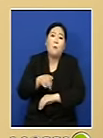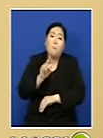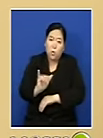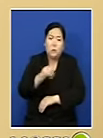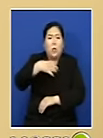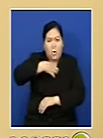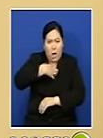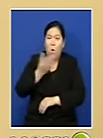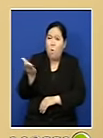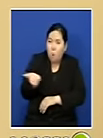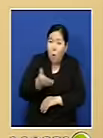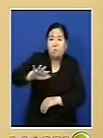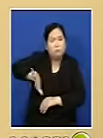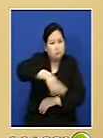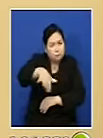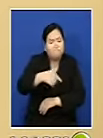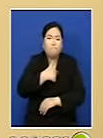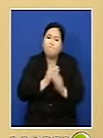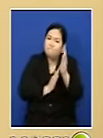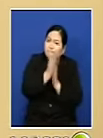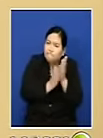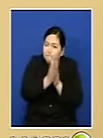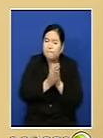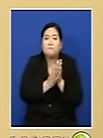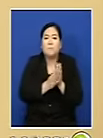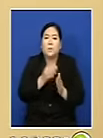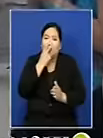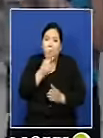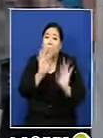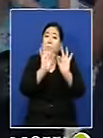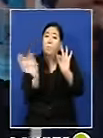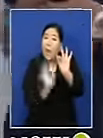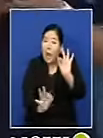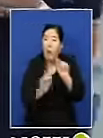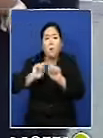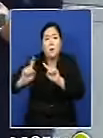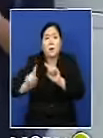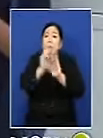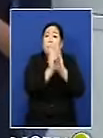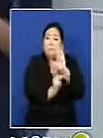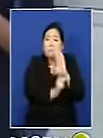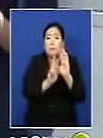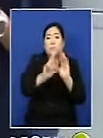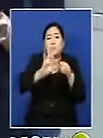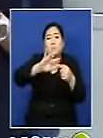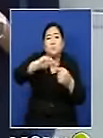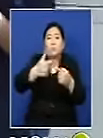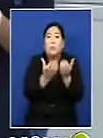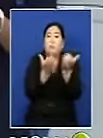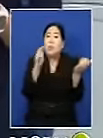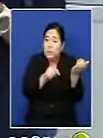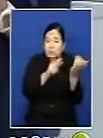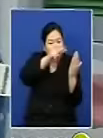ากจะให้ประชาชนตื่นตัวมีโอกาสรับรู้เนื้อหาของร่างรัฐธรรมนูญอย่างถูกต้องยืนยันครับว่ารัฐบาลไม่เ